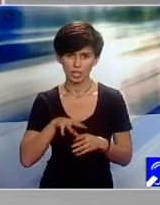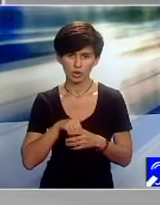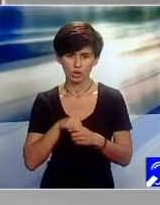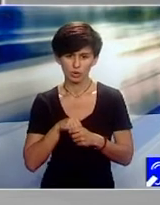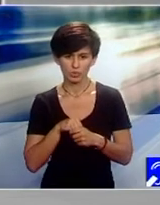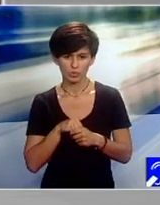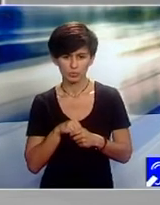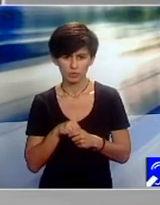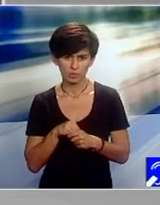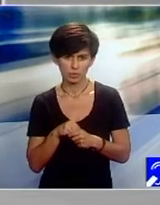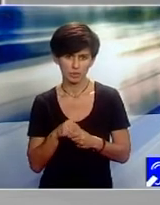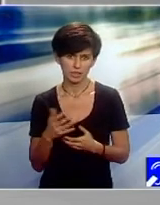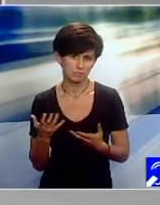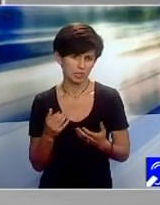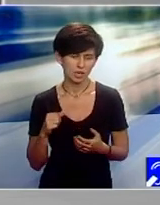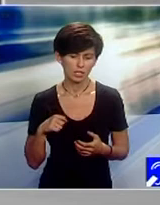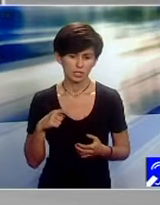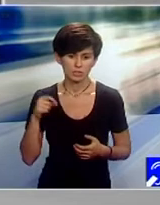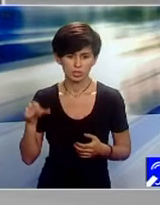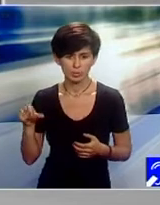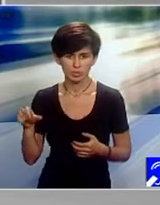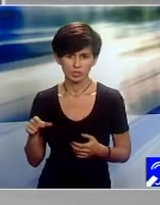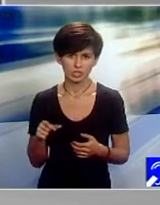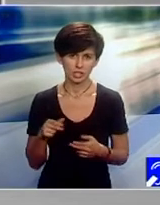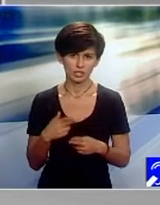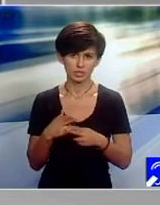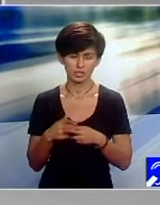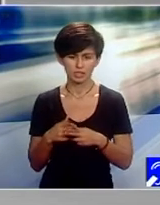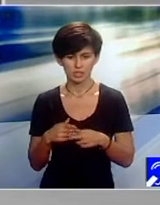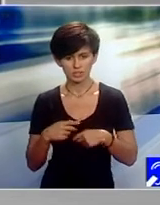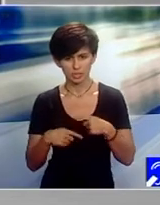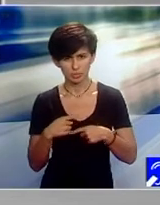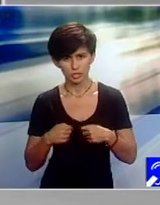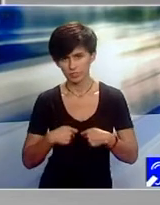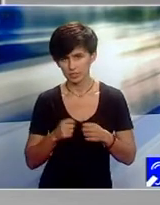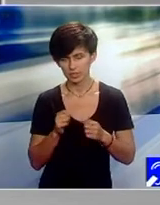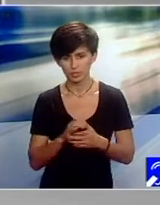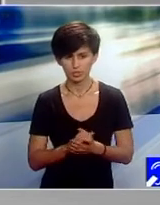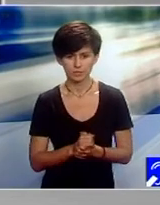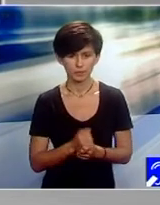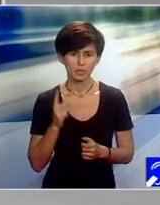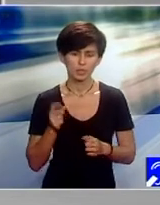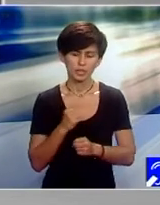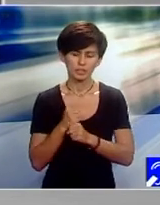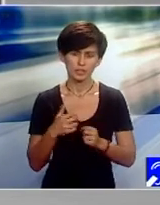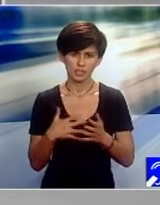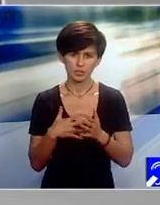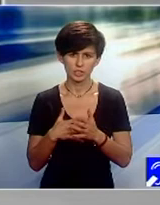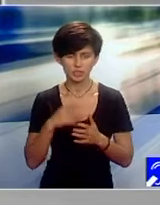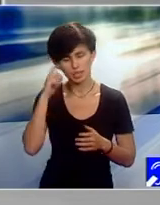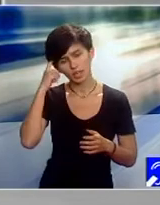este important în contextul prevenției să facem testarea memoriei acolo unde avem mama și dacă fiica este